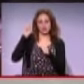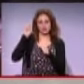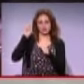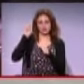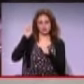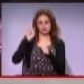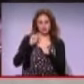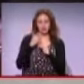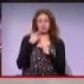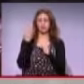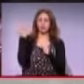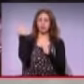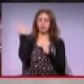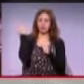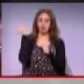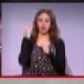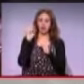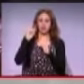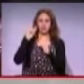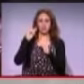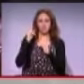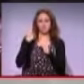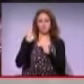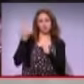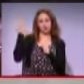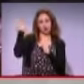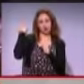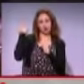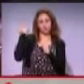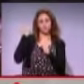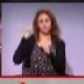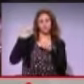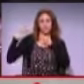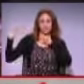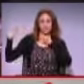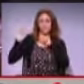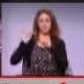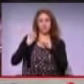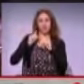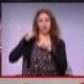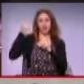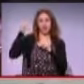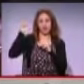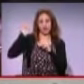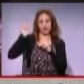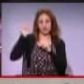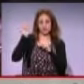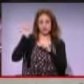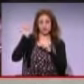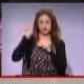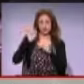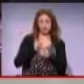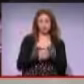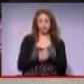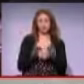على الذين من قبلنا، ربنا ولا